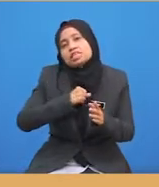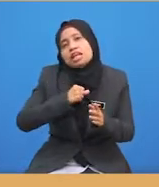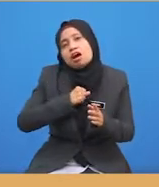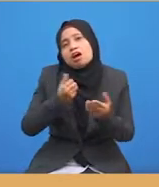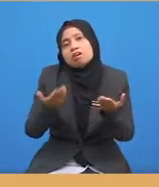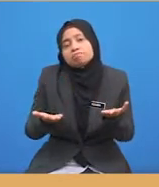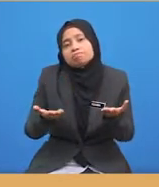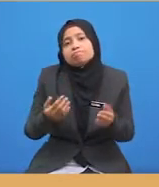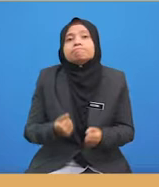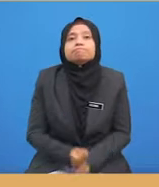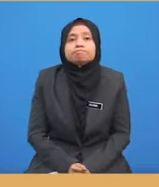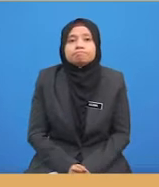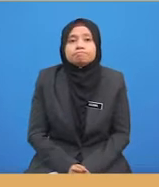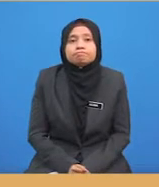Jawapannya,